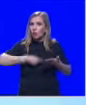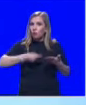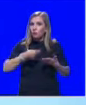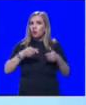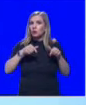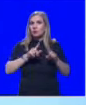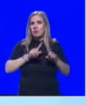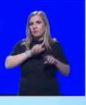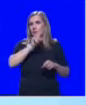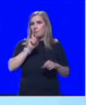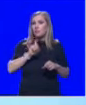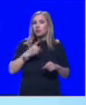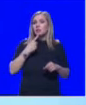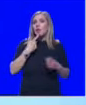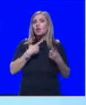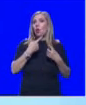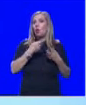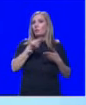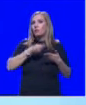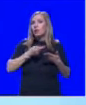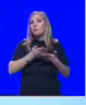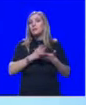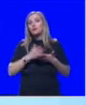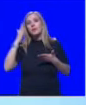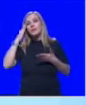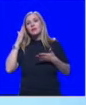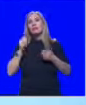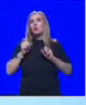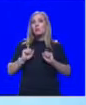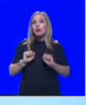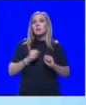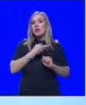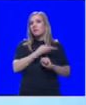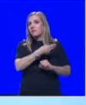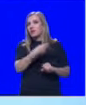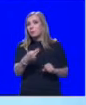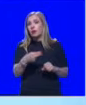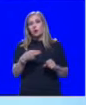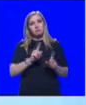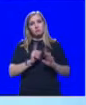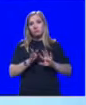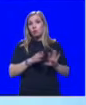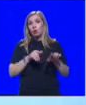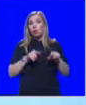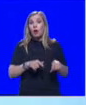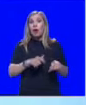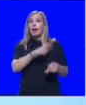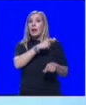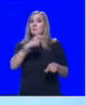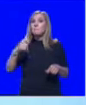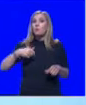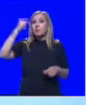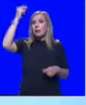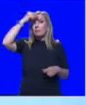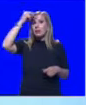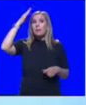въпрос за договор между Министерство на отбраната и някаква фирма. Тук става въпрос за сключване на договор между Република България,